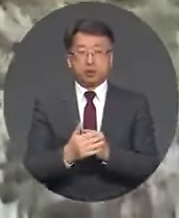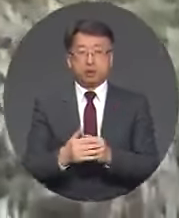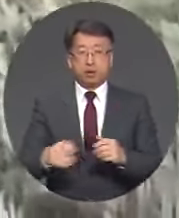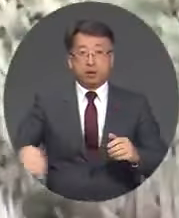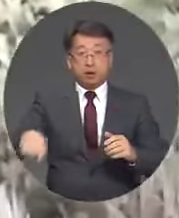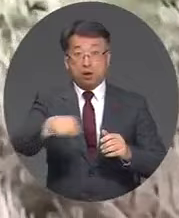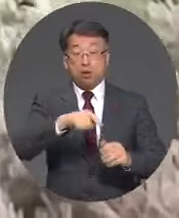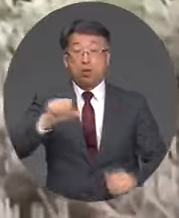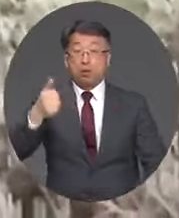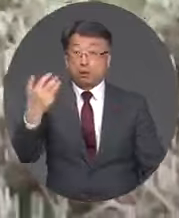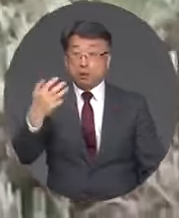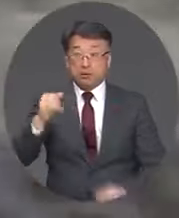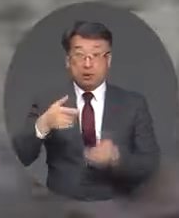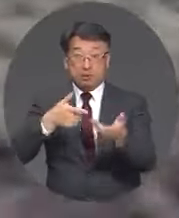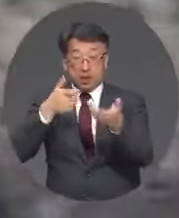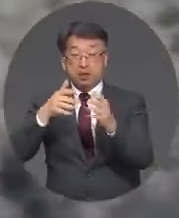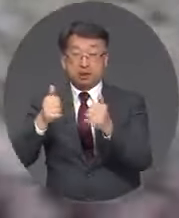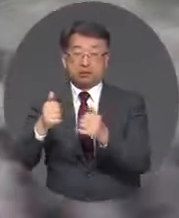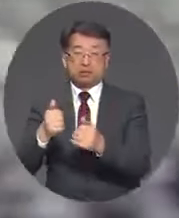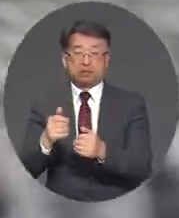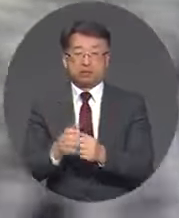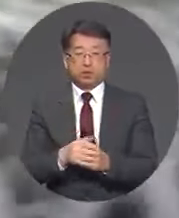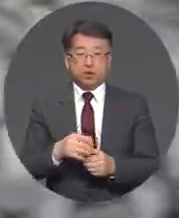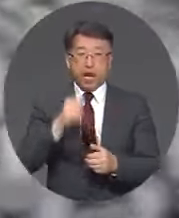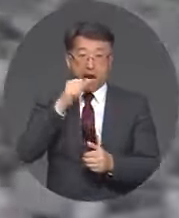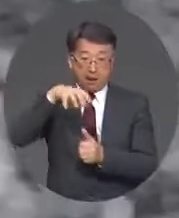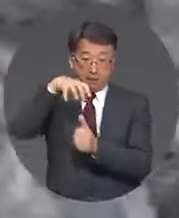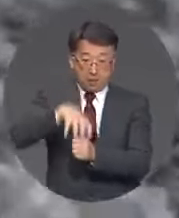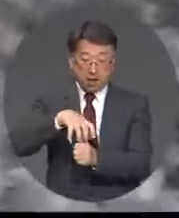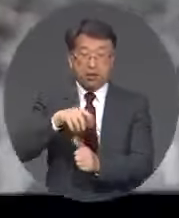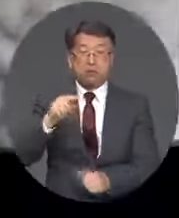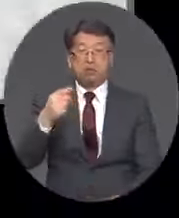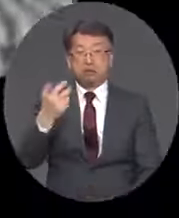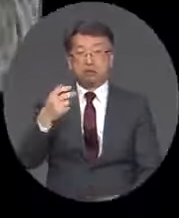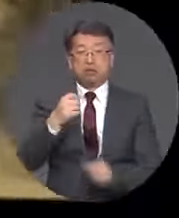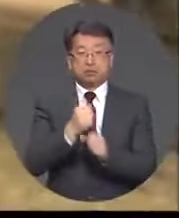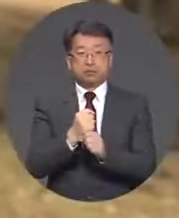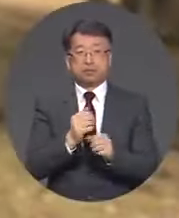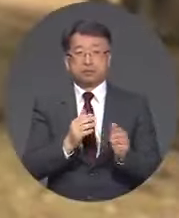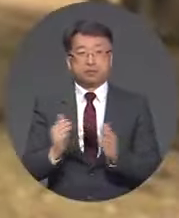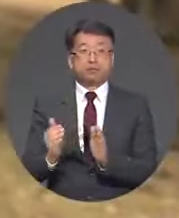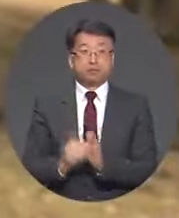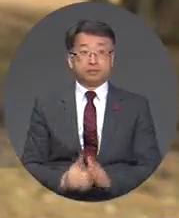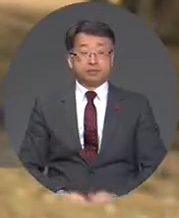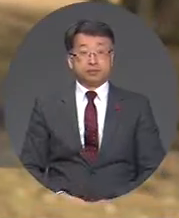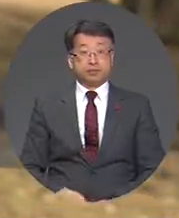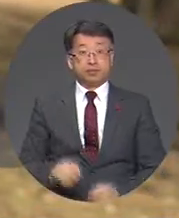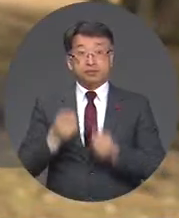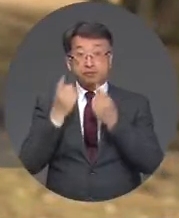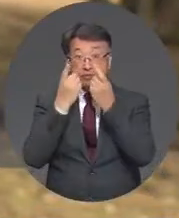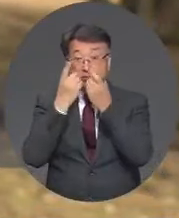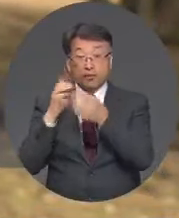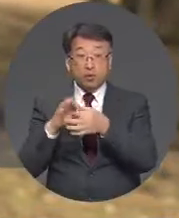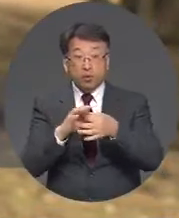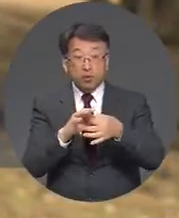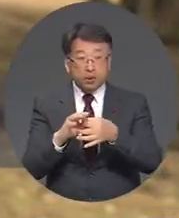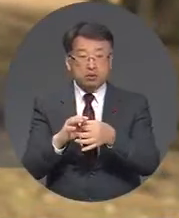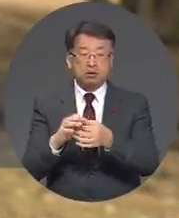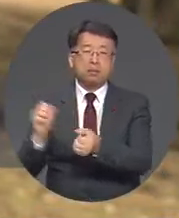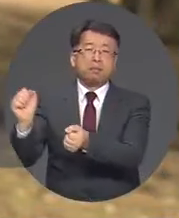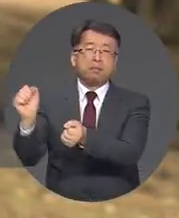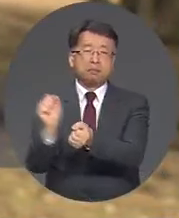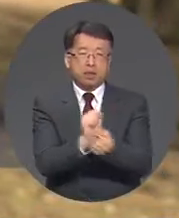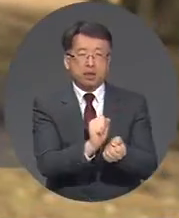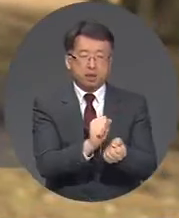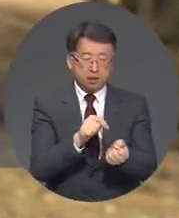580여 명의 포획단을 운영하고 포획틀 170여 개도 설치했습니다. 야생 멧돼지를 통한 그 농장 유입을